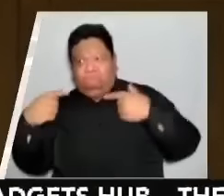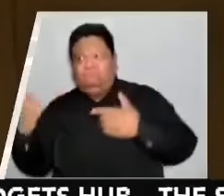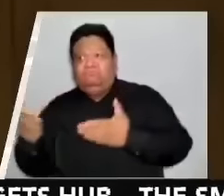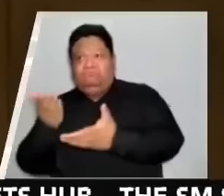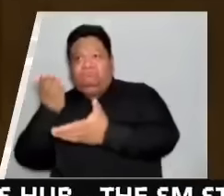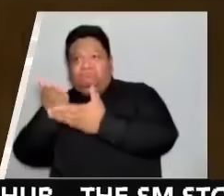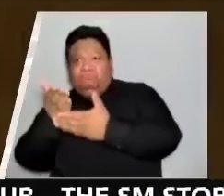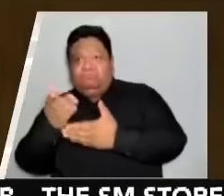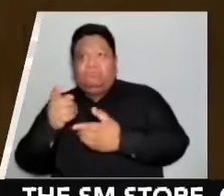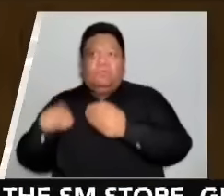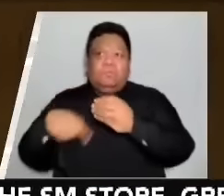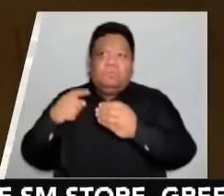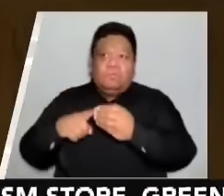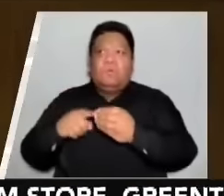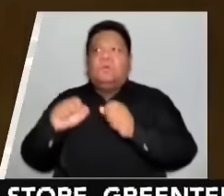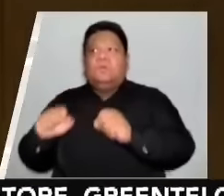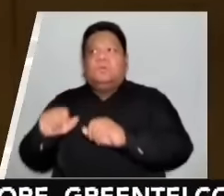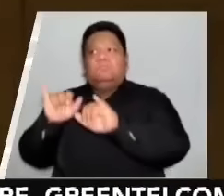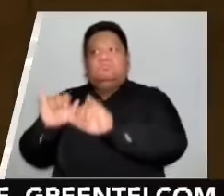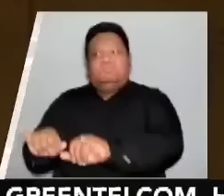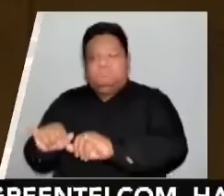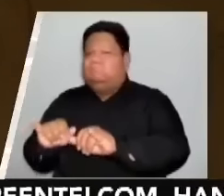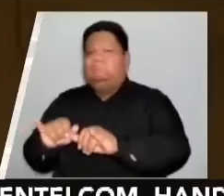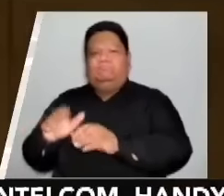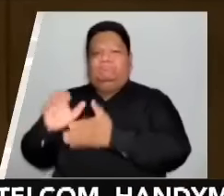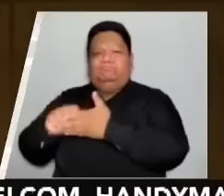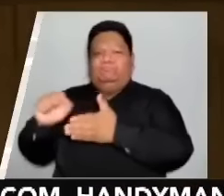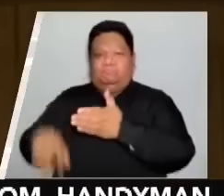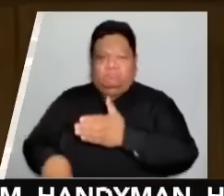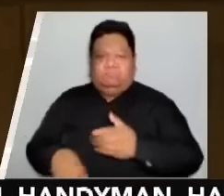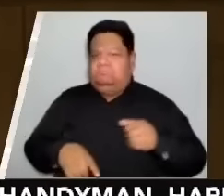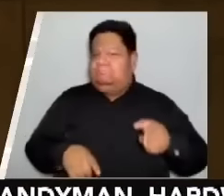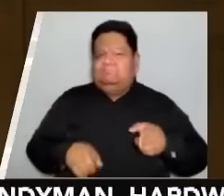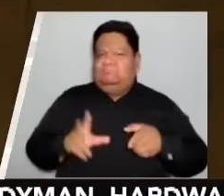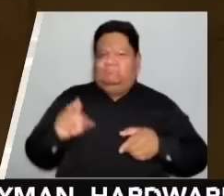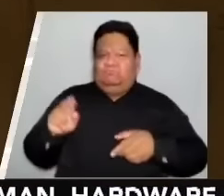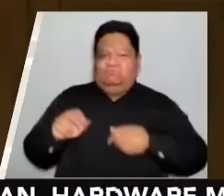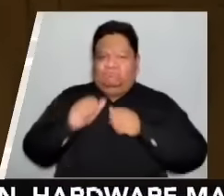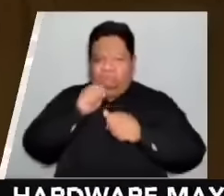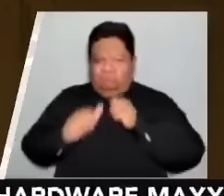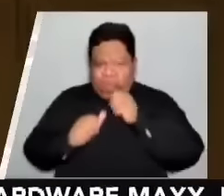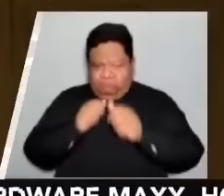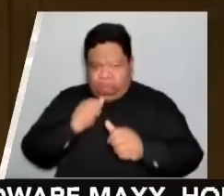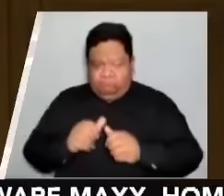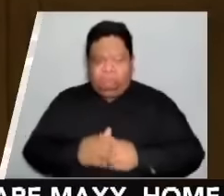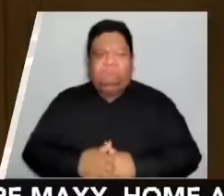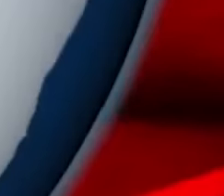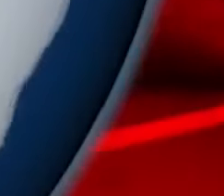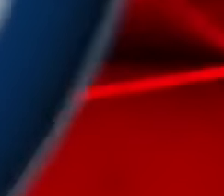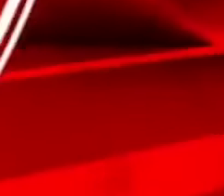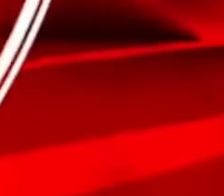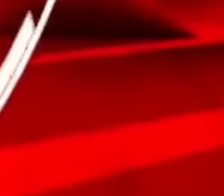ng ng Pilipinas John consulta nagbabalita para sa GMA integrated